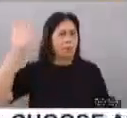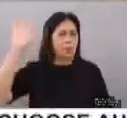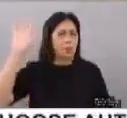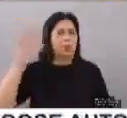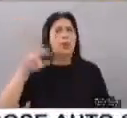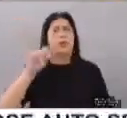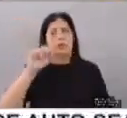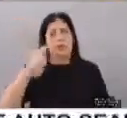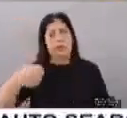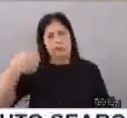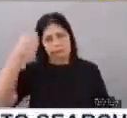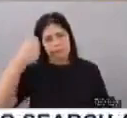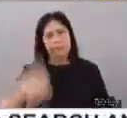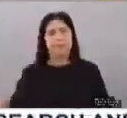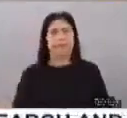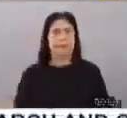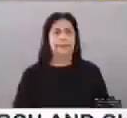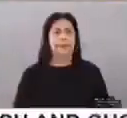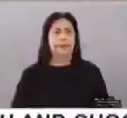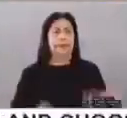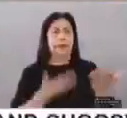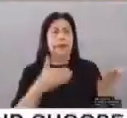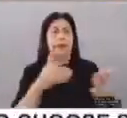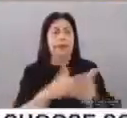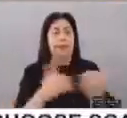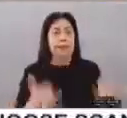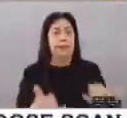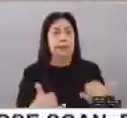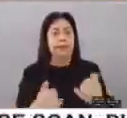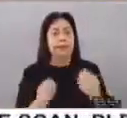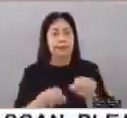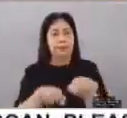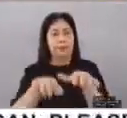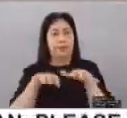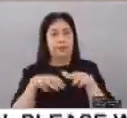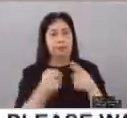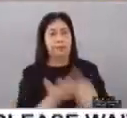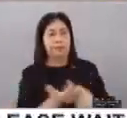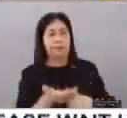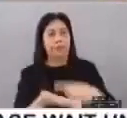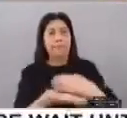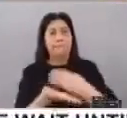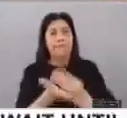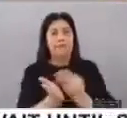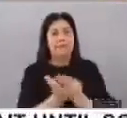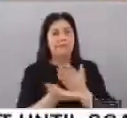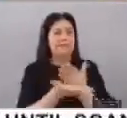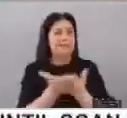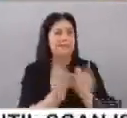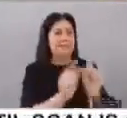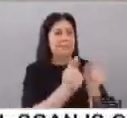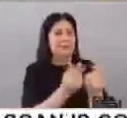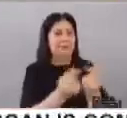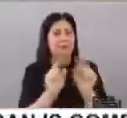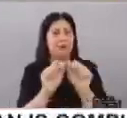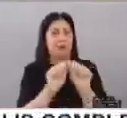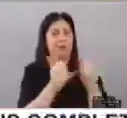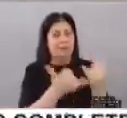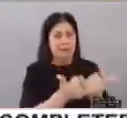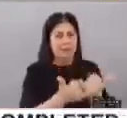sa ating government act work sa Bulacan, Good Farmers Fruits and Vegetables Wholesailing Center, binuksan. Sa Magallanes,